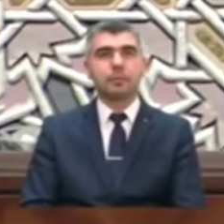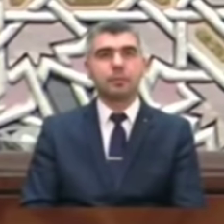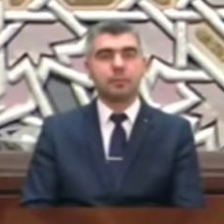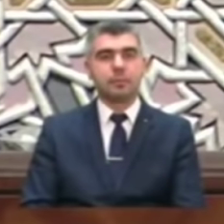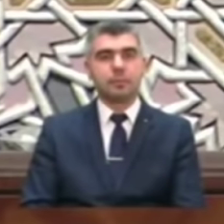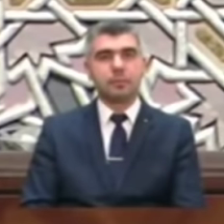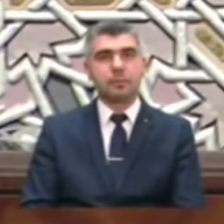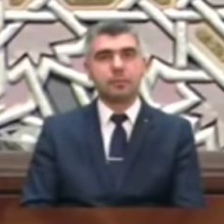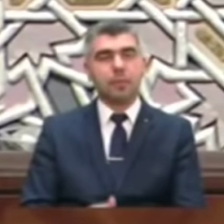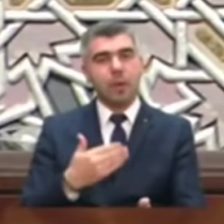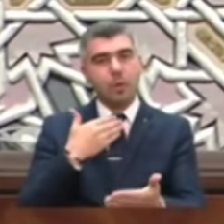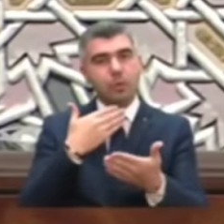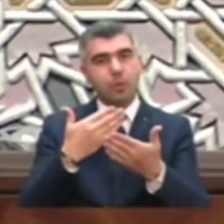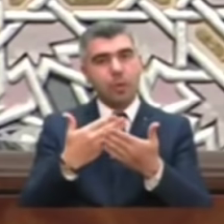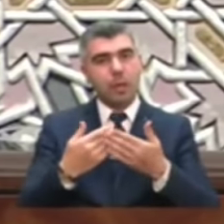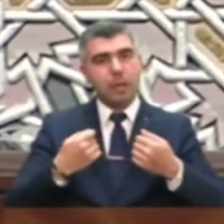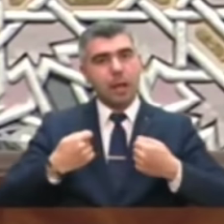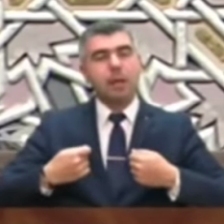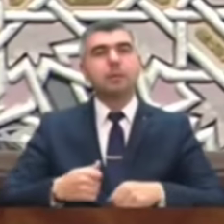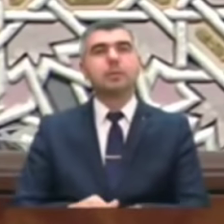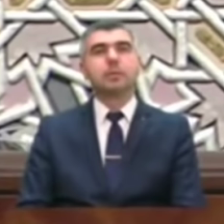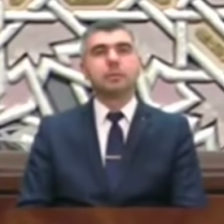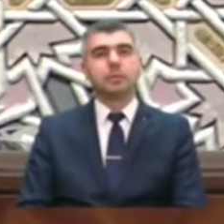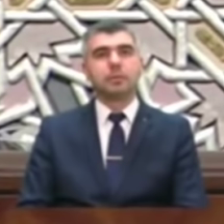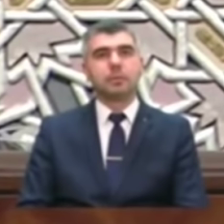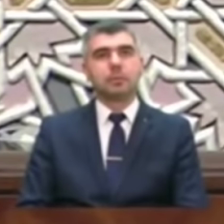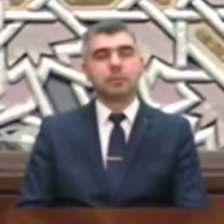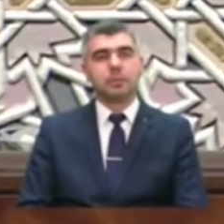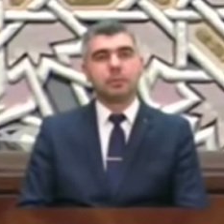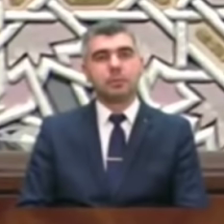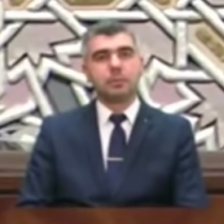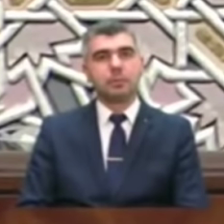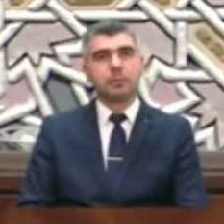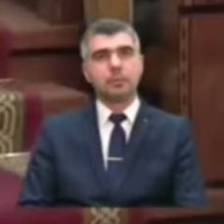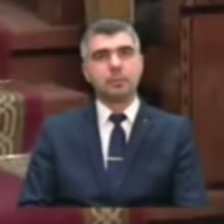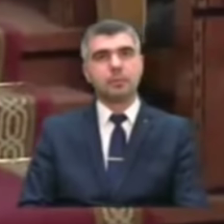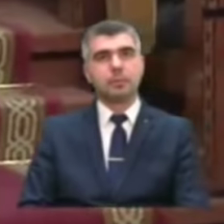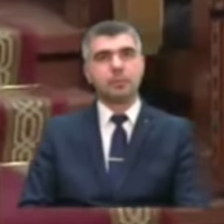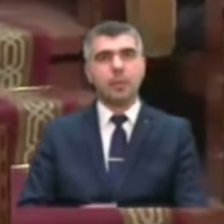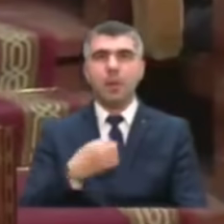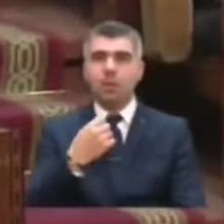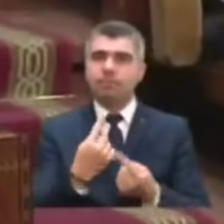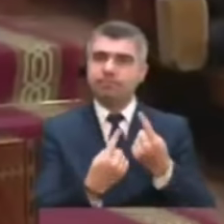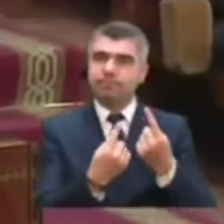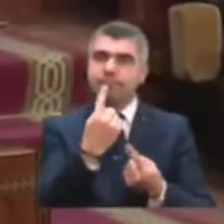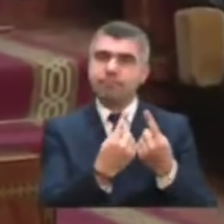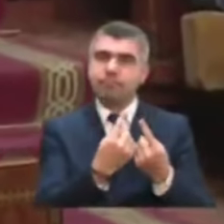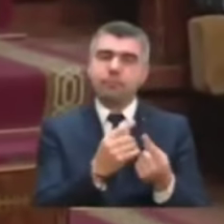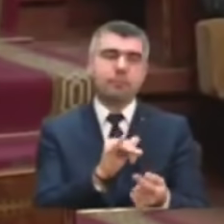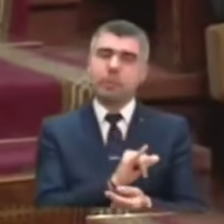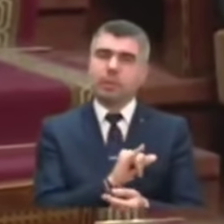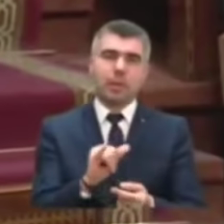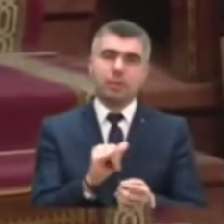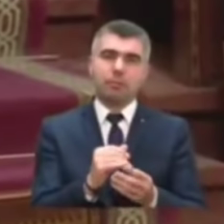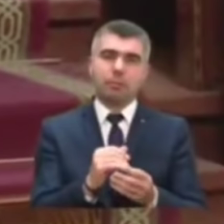شكرا سيد رئيس. سيد رئيس، بدون مزايدات في هذا المجلس